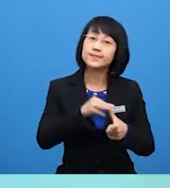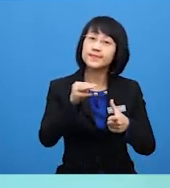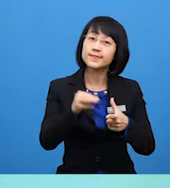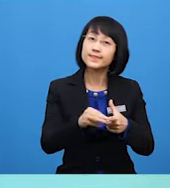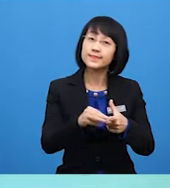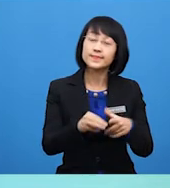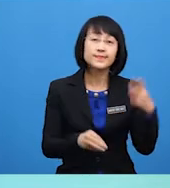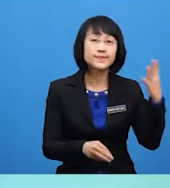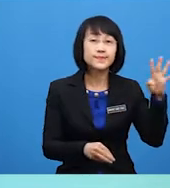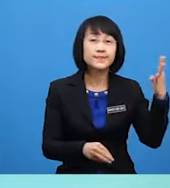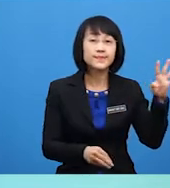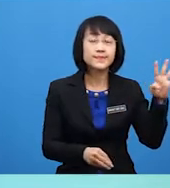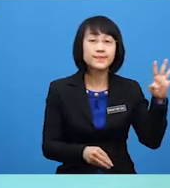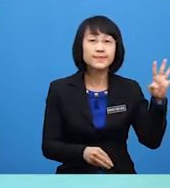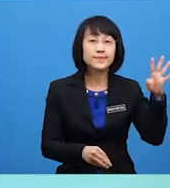Maka